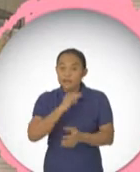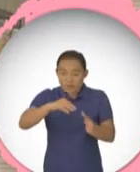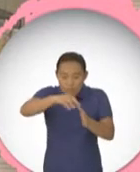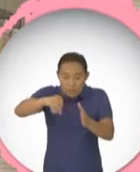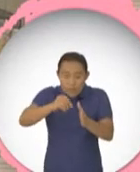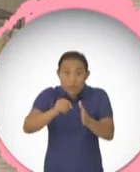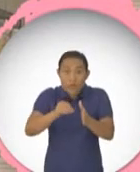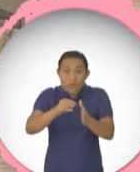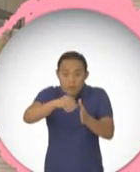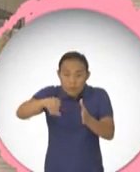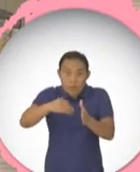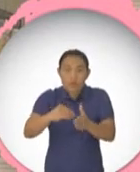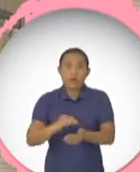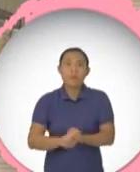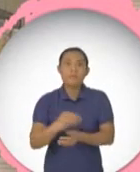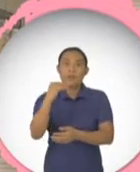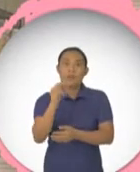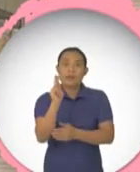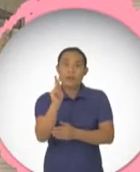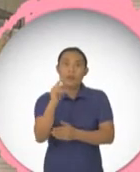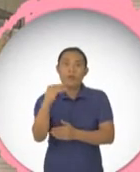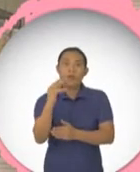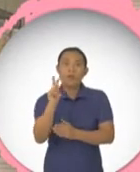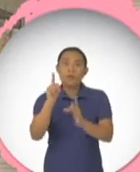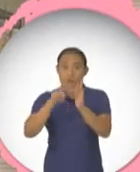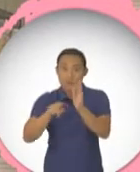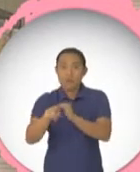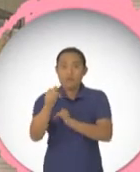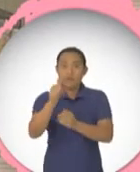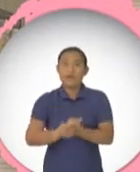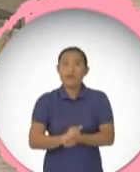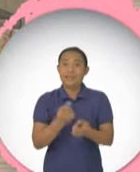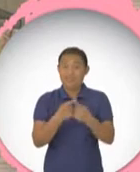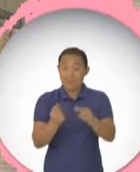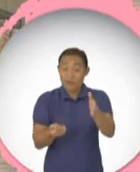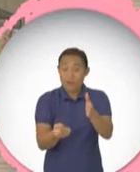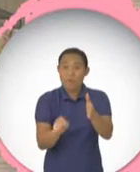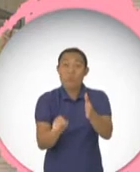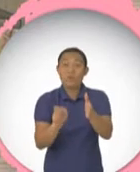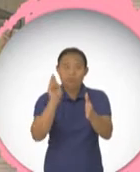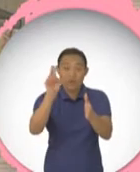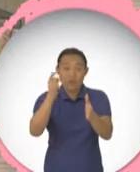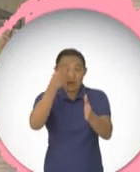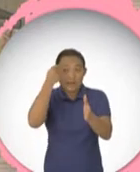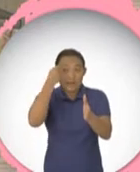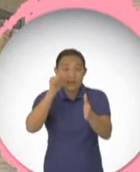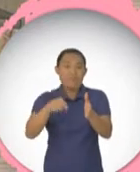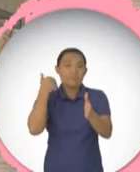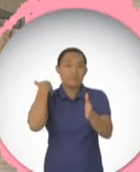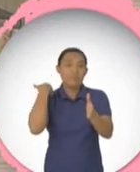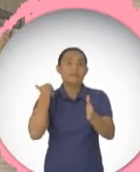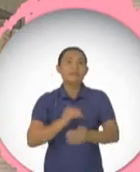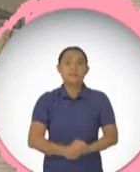บ ครับ ผงโกโก้มีสีน้ำตาลเวลาเราอบก็อาจจะต้องระวังด้วยนะคะ ครับ เพราะว่ามันจะไหม้ได้ง่ายอะค่ะ